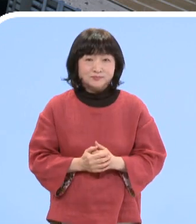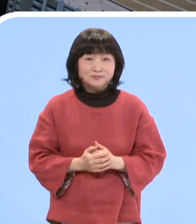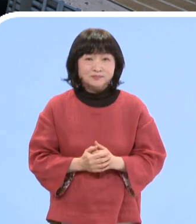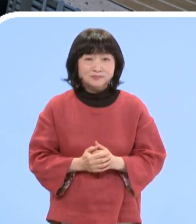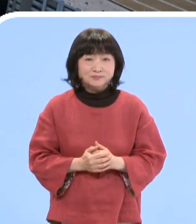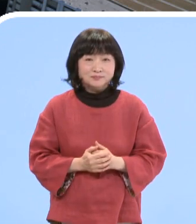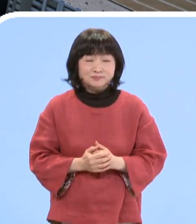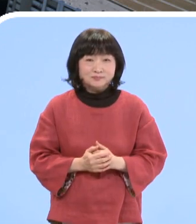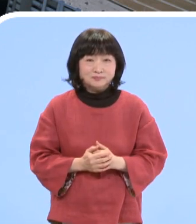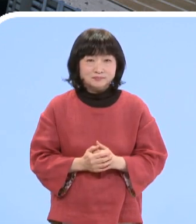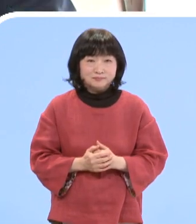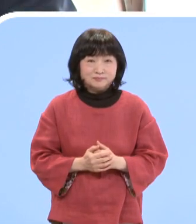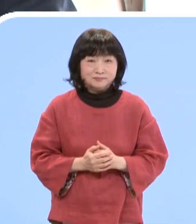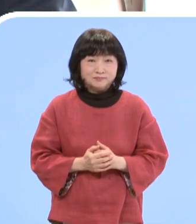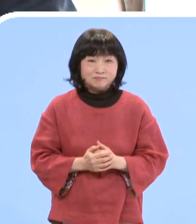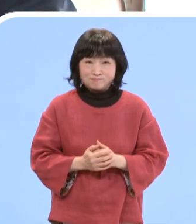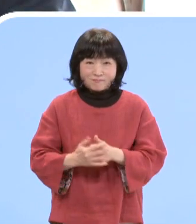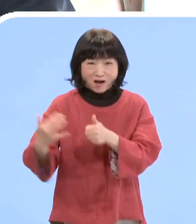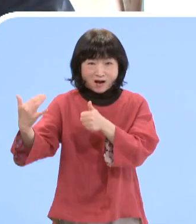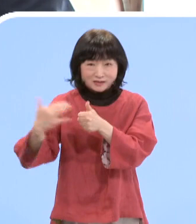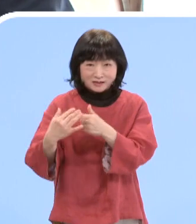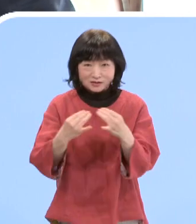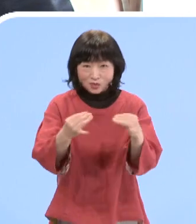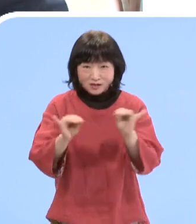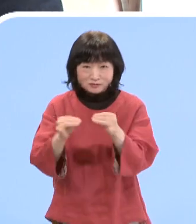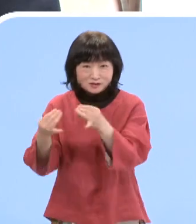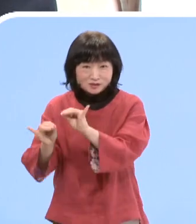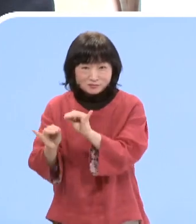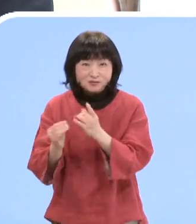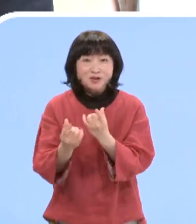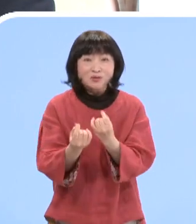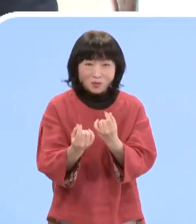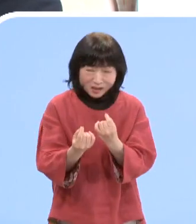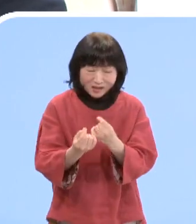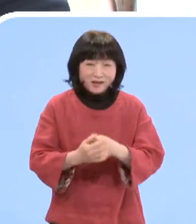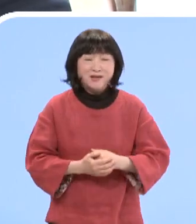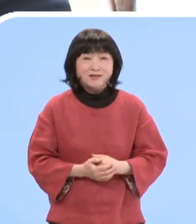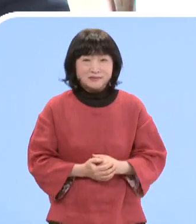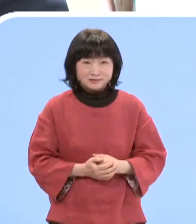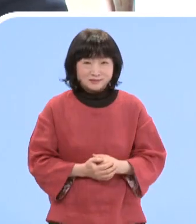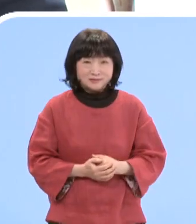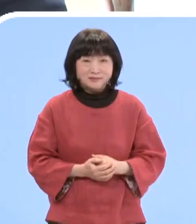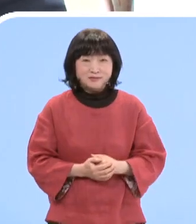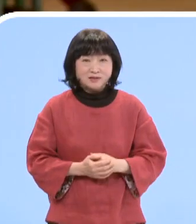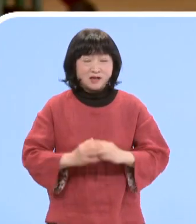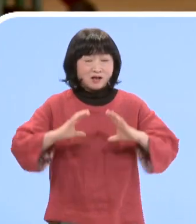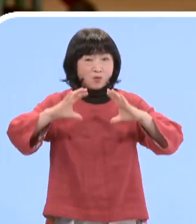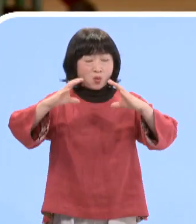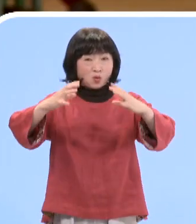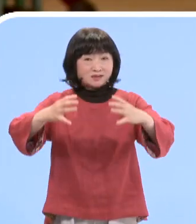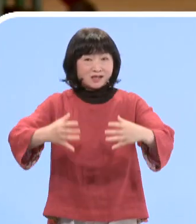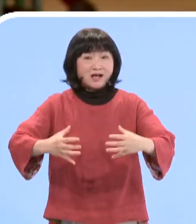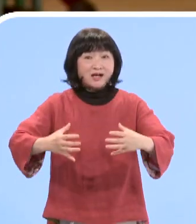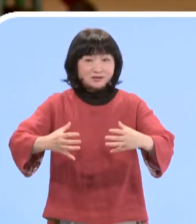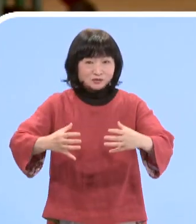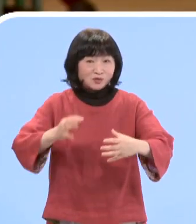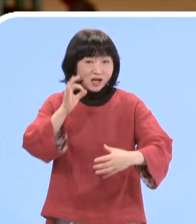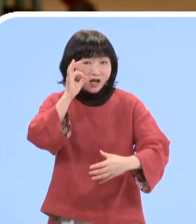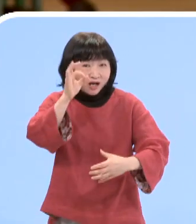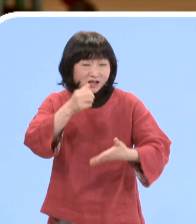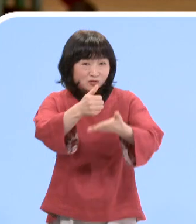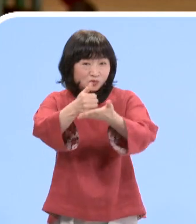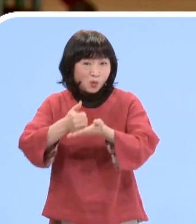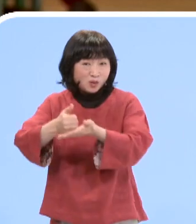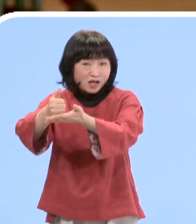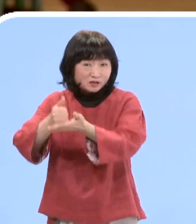試合が行われる。 人気のあるチームですよね。 強豪の ね、 チーム強豪ですよね、 だから世界中からね集まらないので、はい、期待して